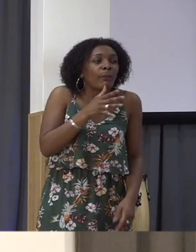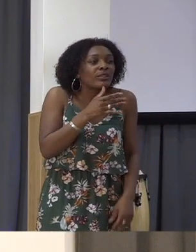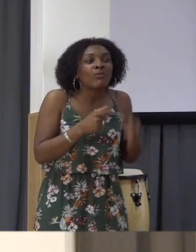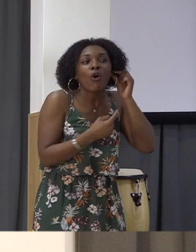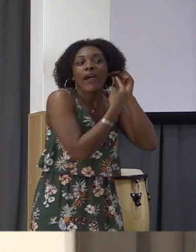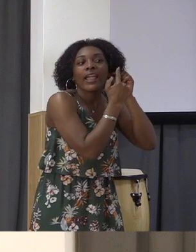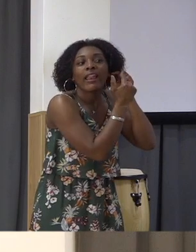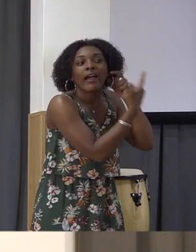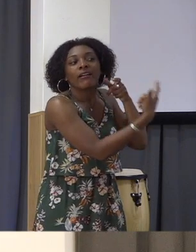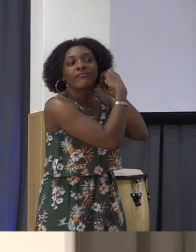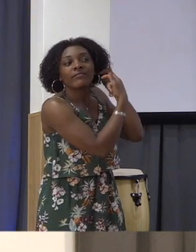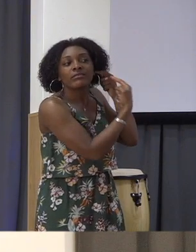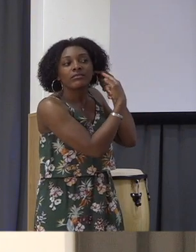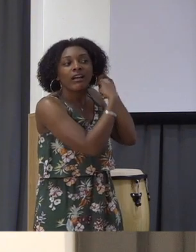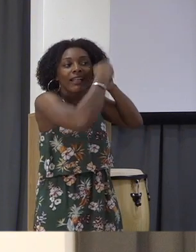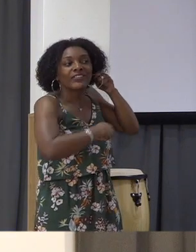pour cela?